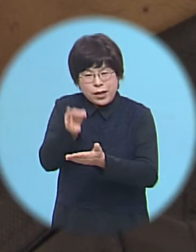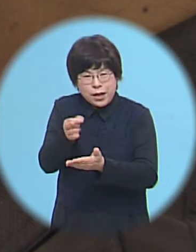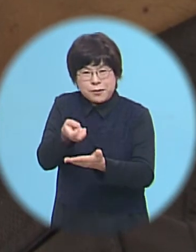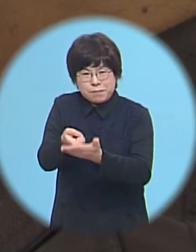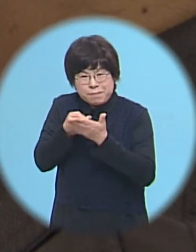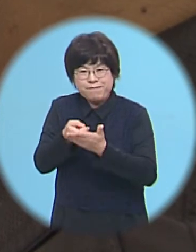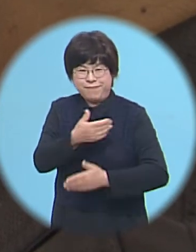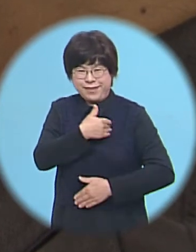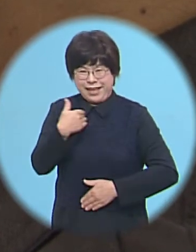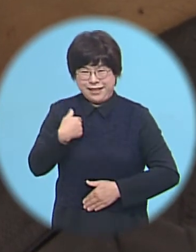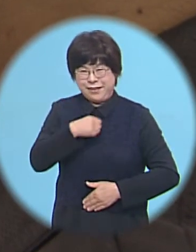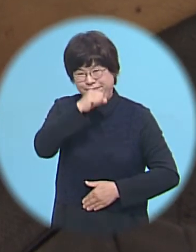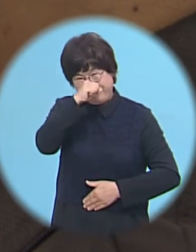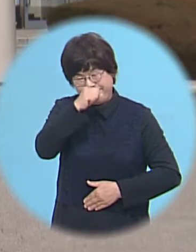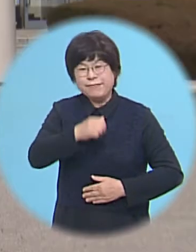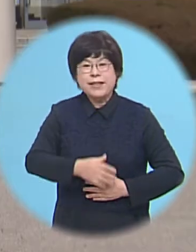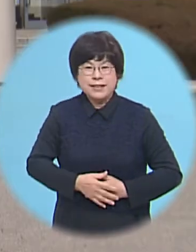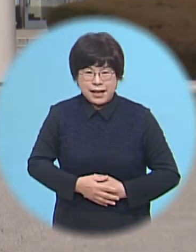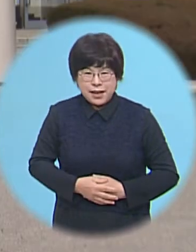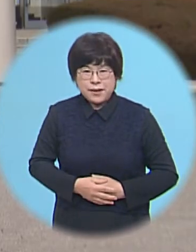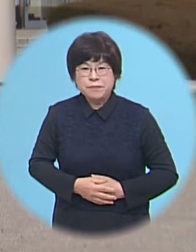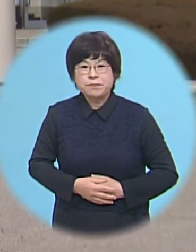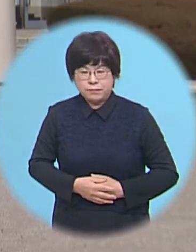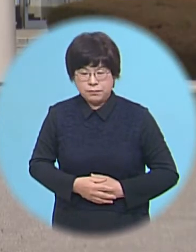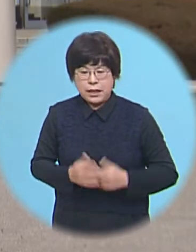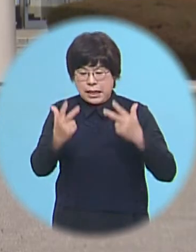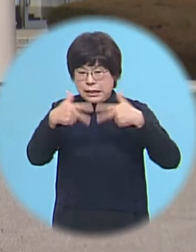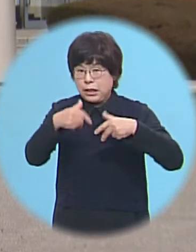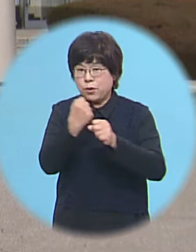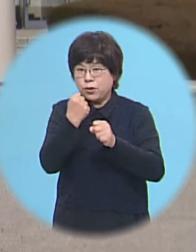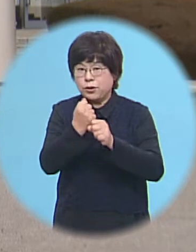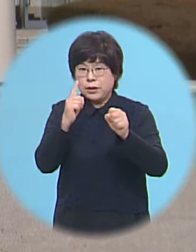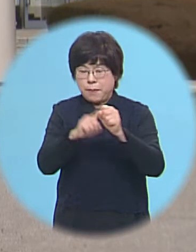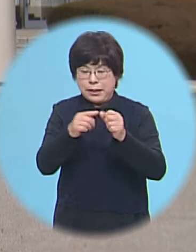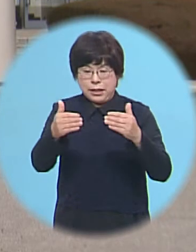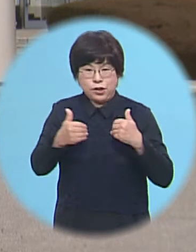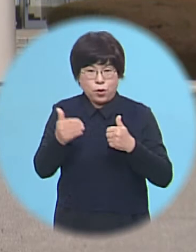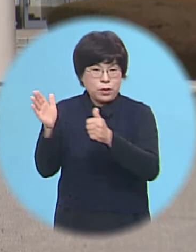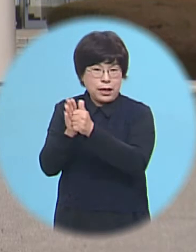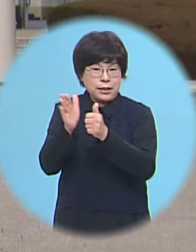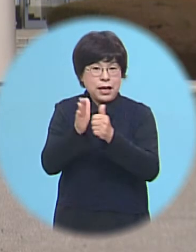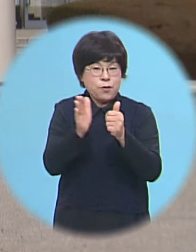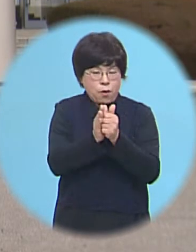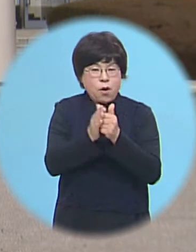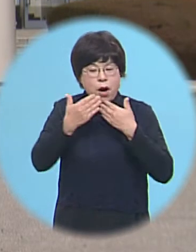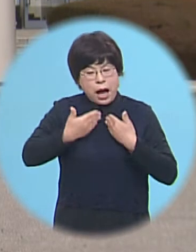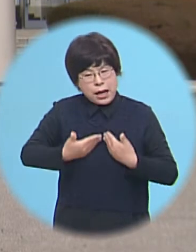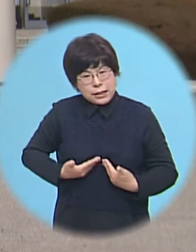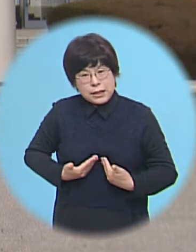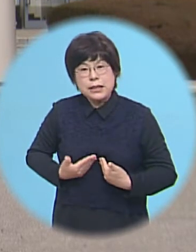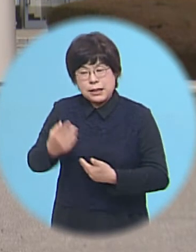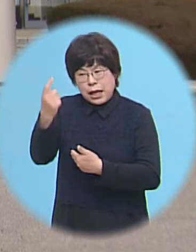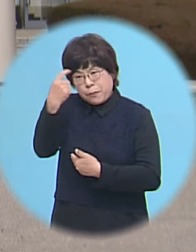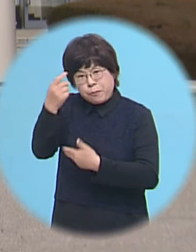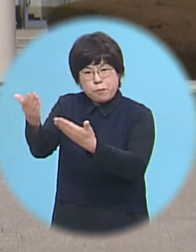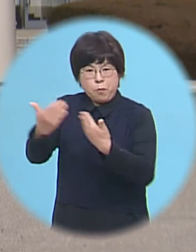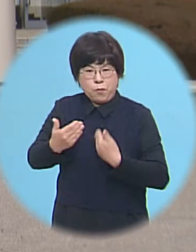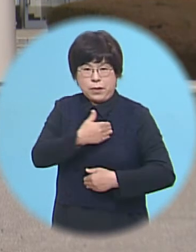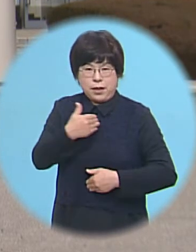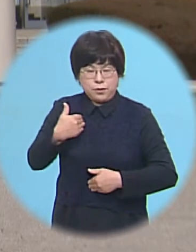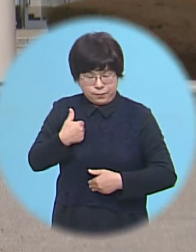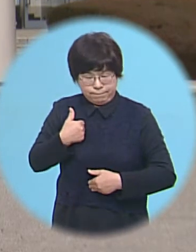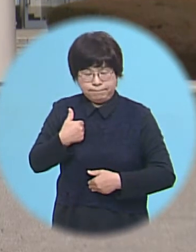ところだというふうに思っています。 システム構築に必要な支援を安心して受けられる新たな支